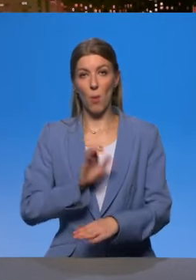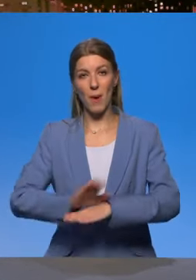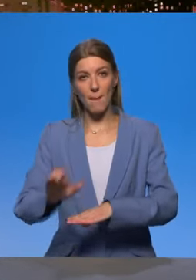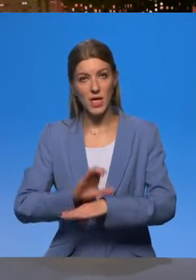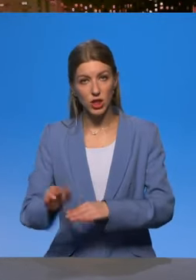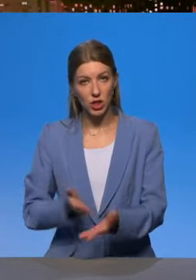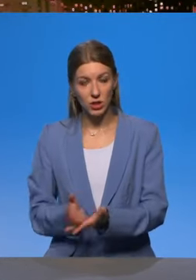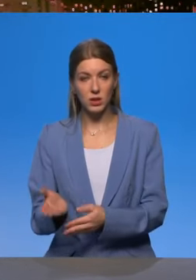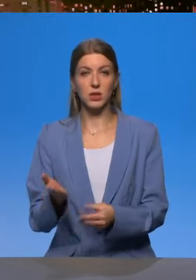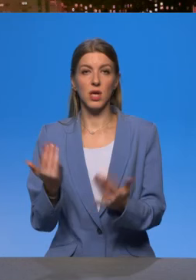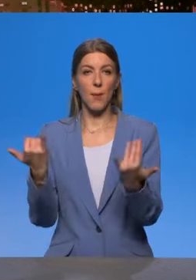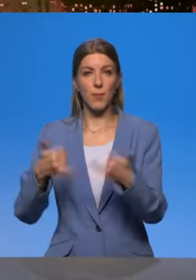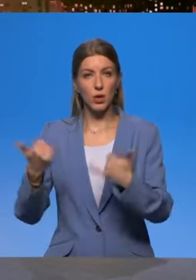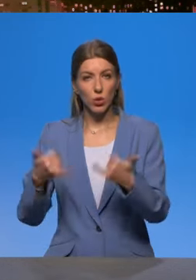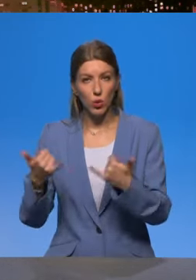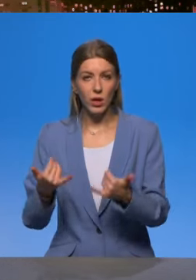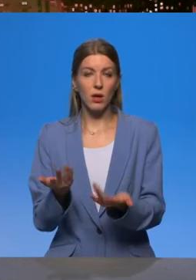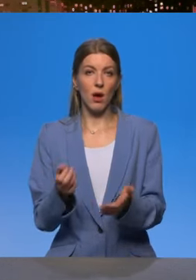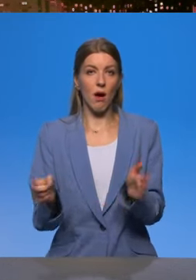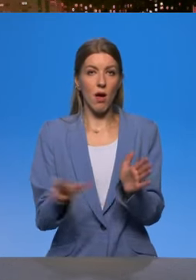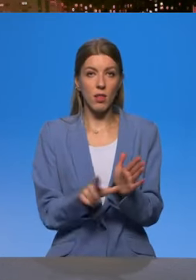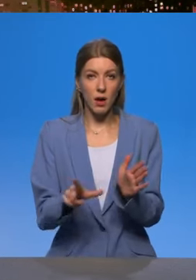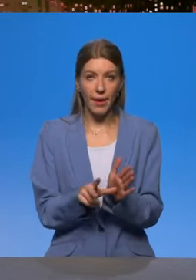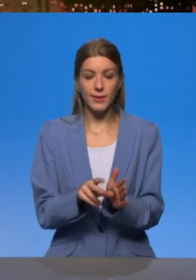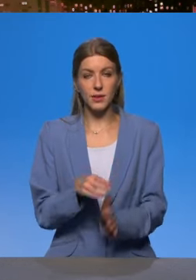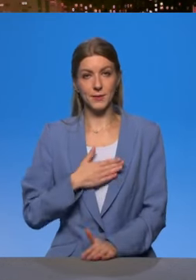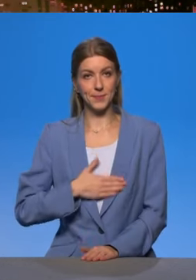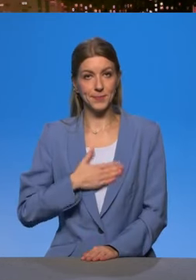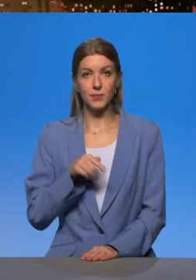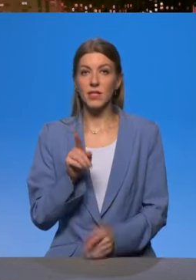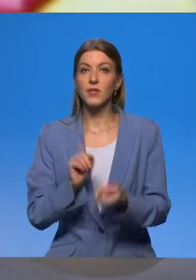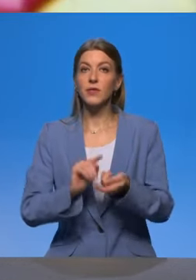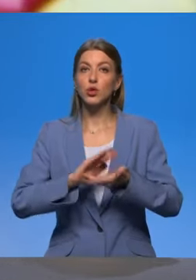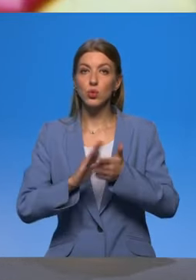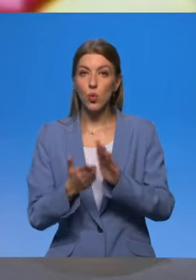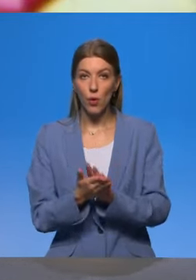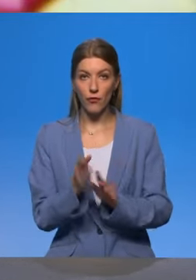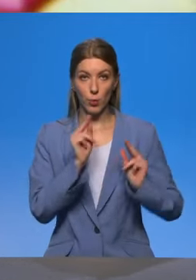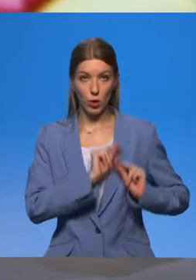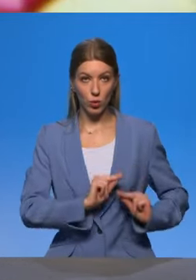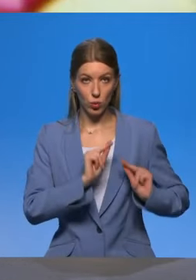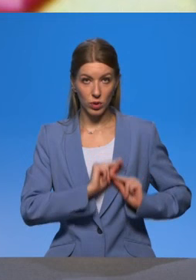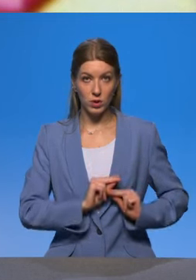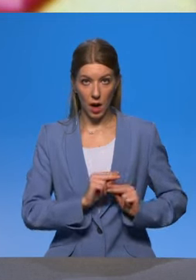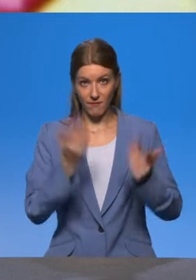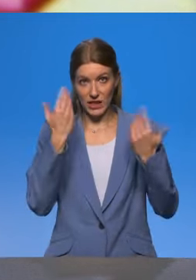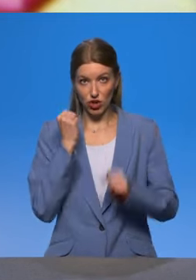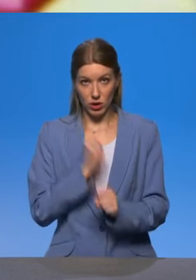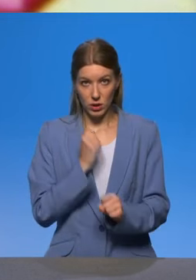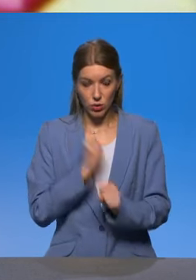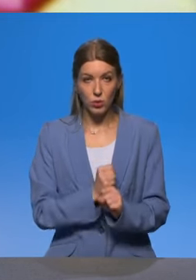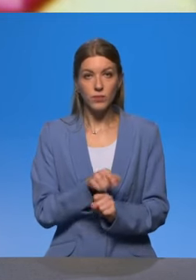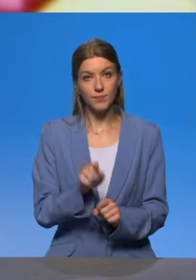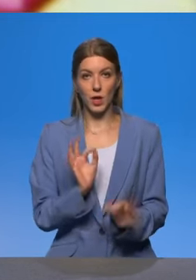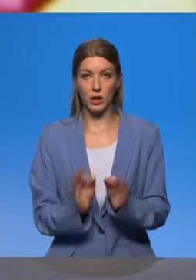да, тяжелую металлургию, энергетика. Там, конечно, в связи с условиями труда, именно с физическими, там, конечно,